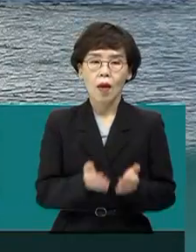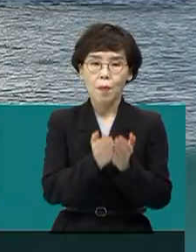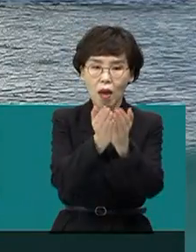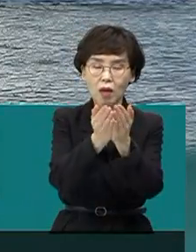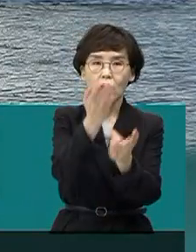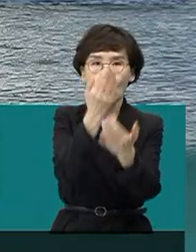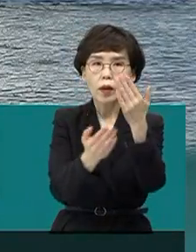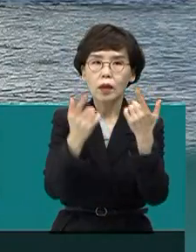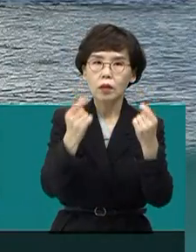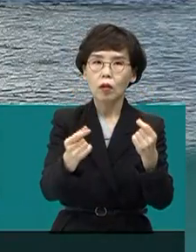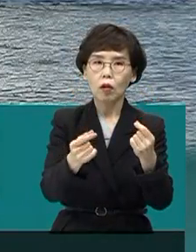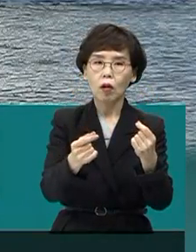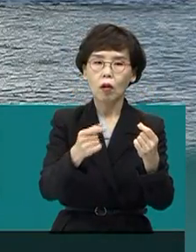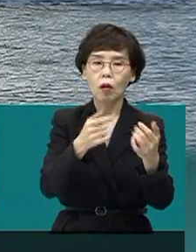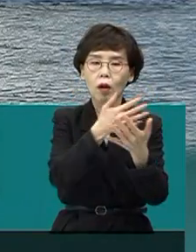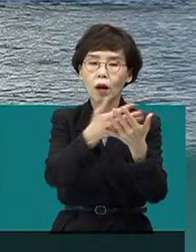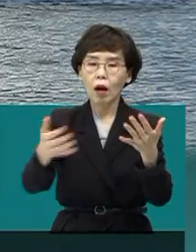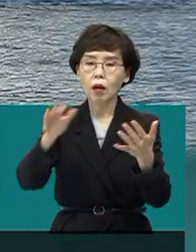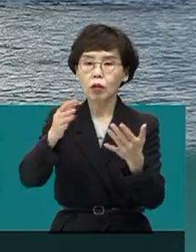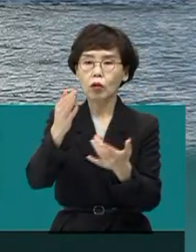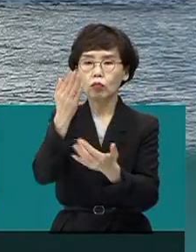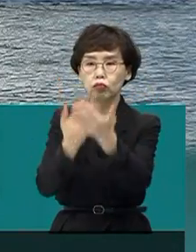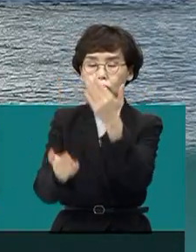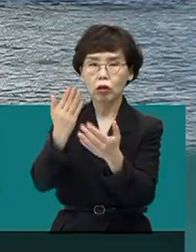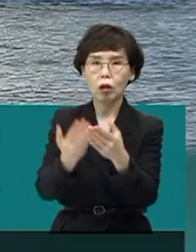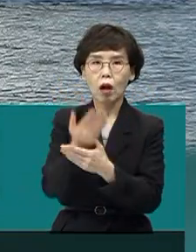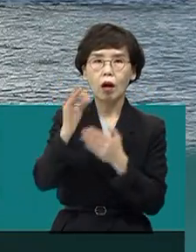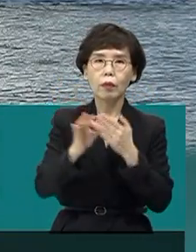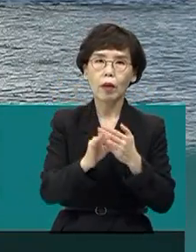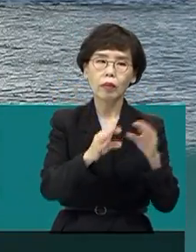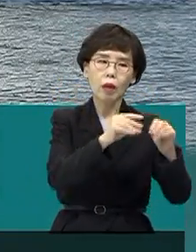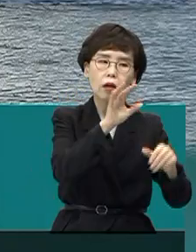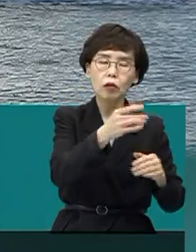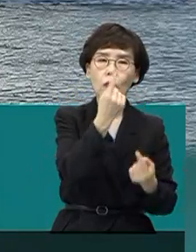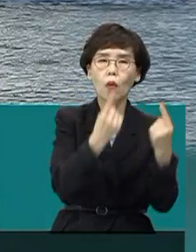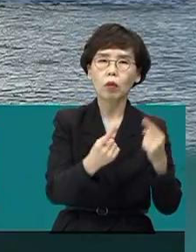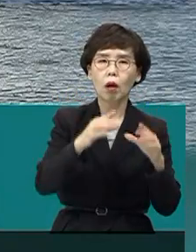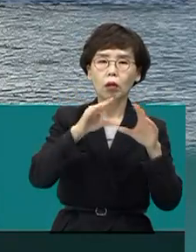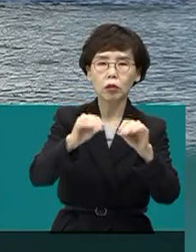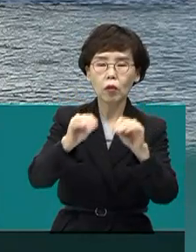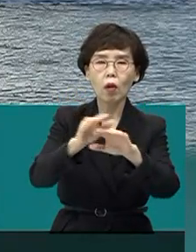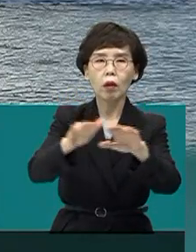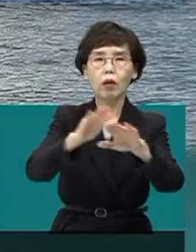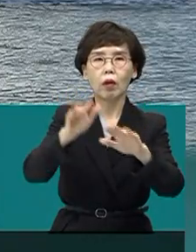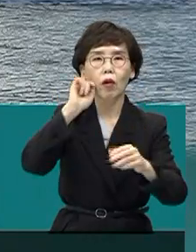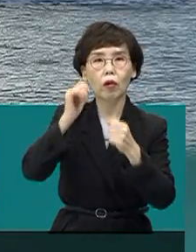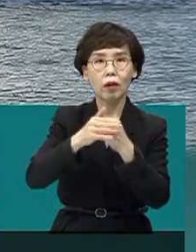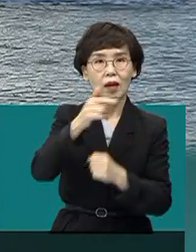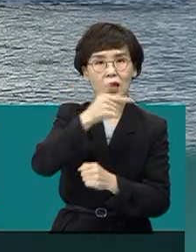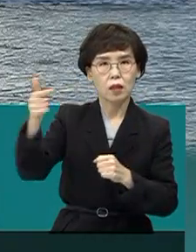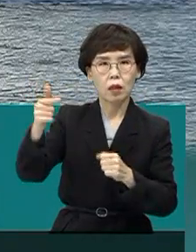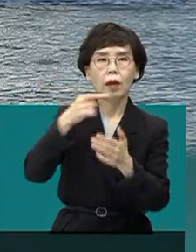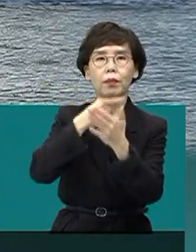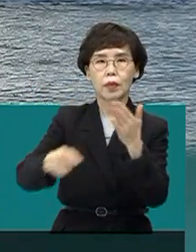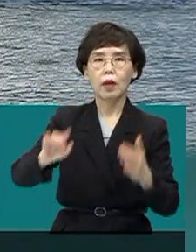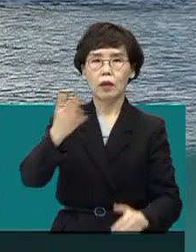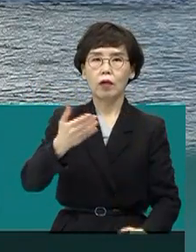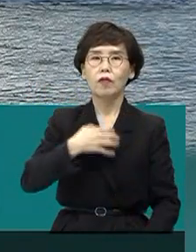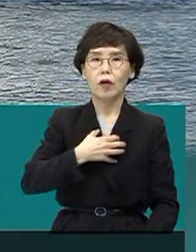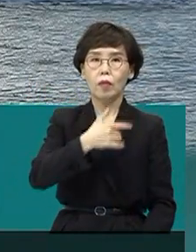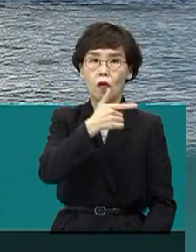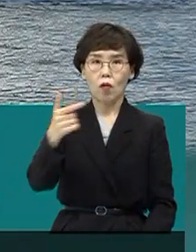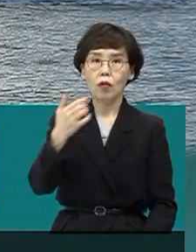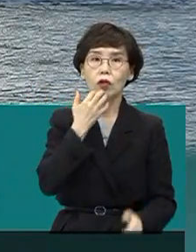선박 화재처럼 물에서 일어나는 순환 사고는 지상보다 대응이 어려워서 큰 피해로 번질 가능성이 크죠. 서울시가